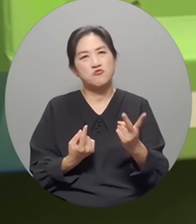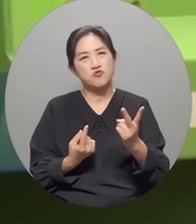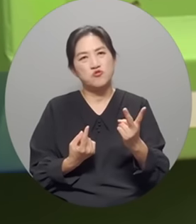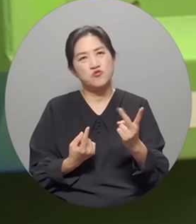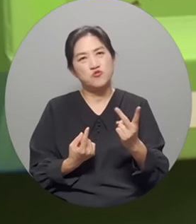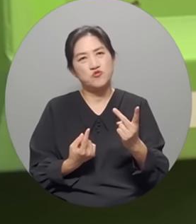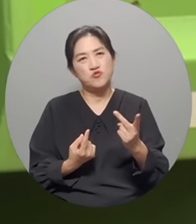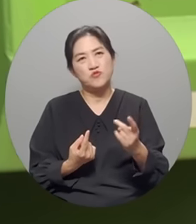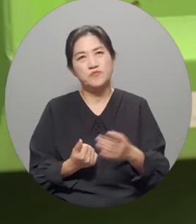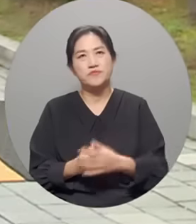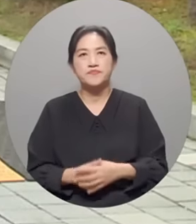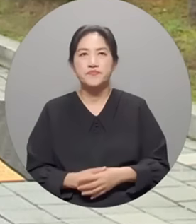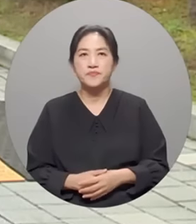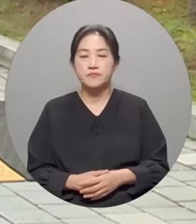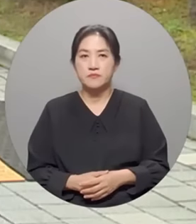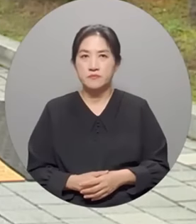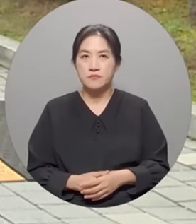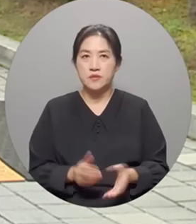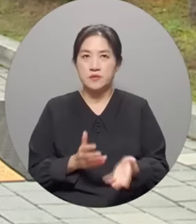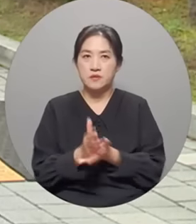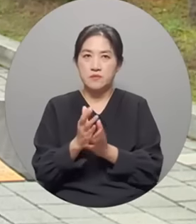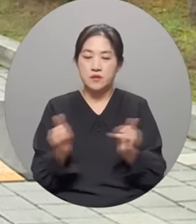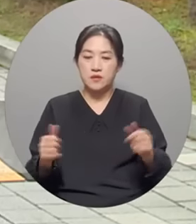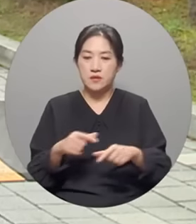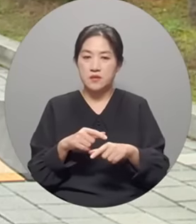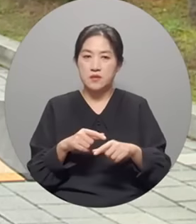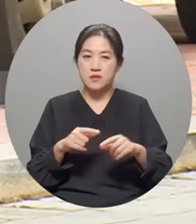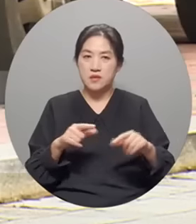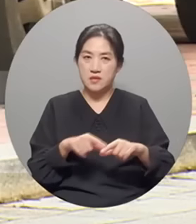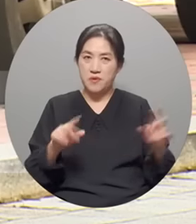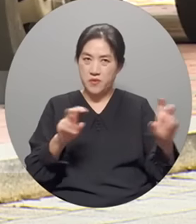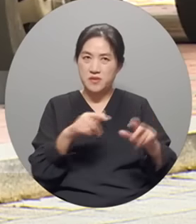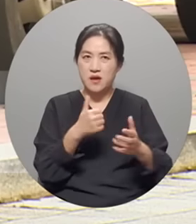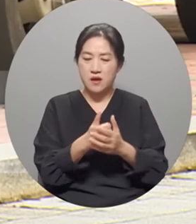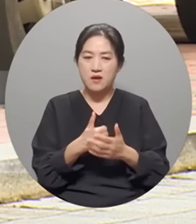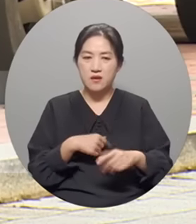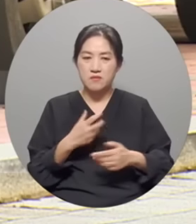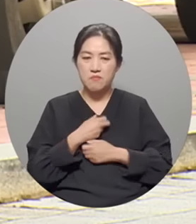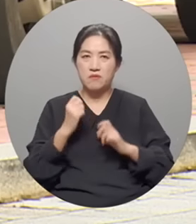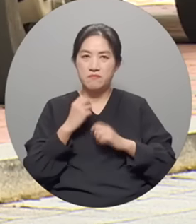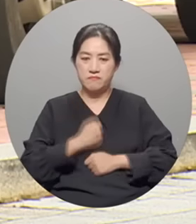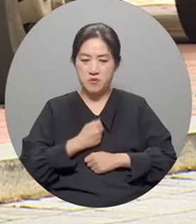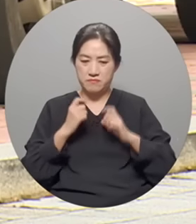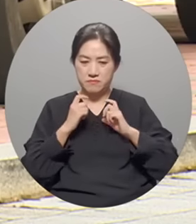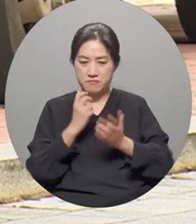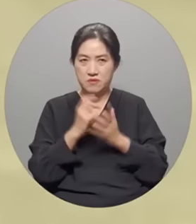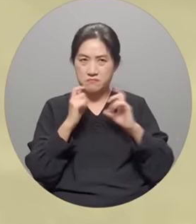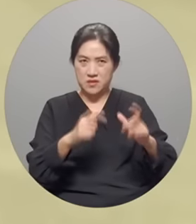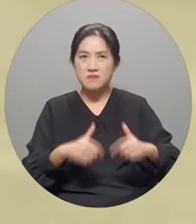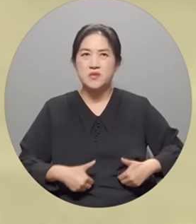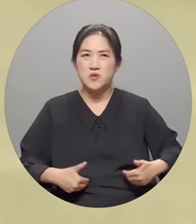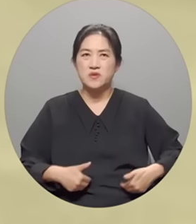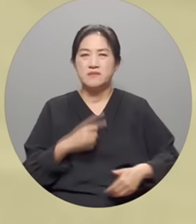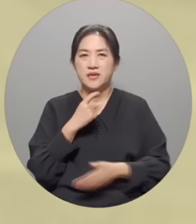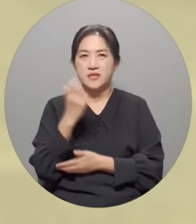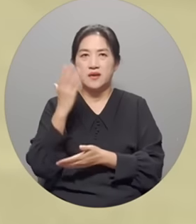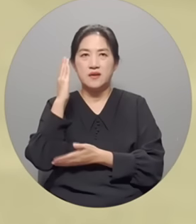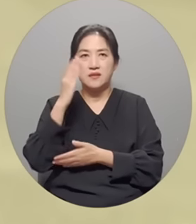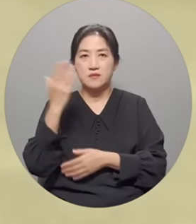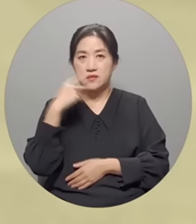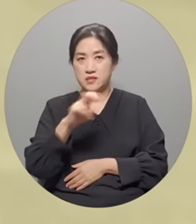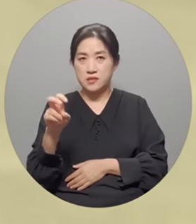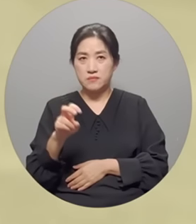다니고 있어요. 전문가들은 민간 업체에도 적용되도록 규정을 확대할 필요가 있다고 지적했습니다. 특히 지난